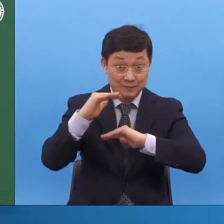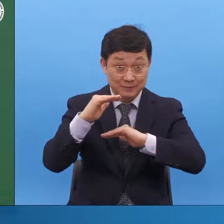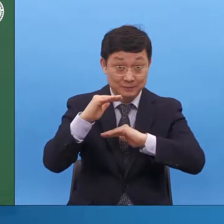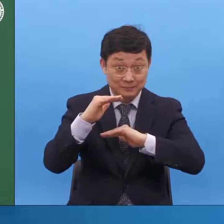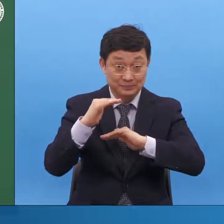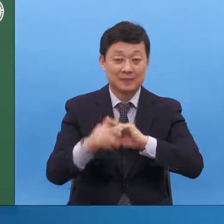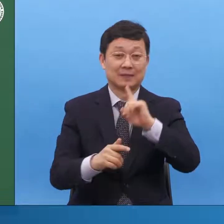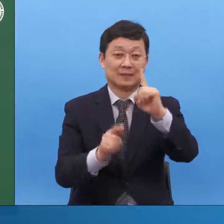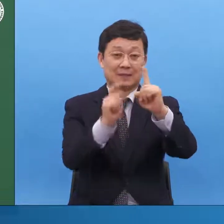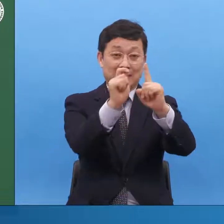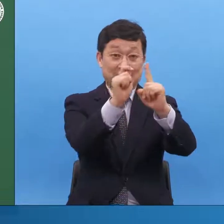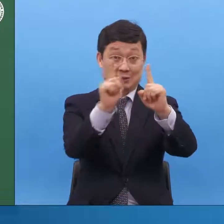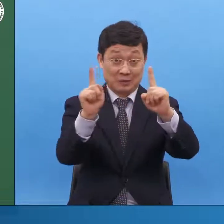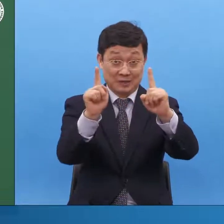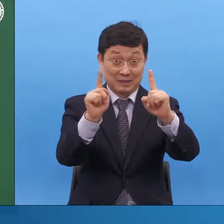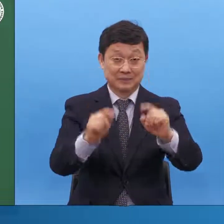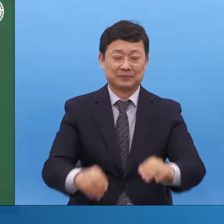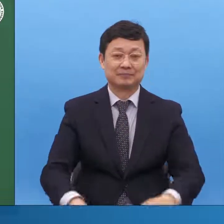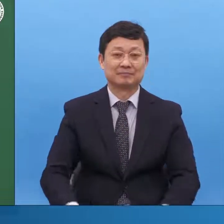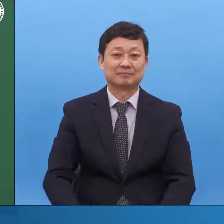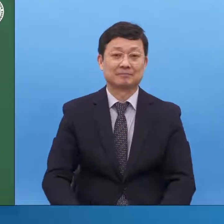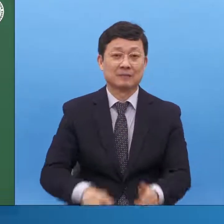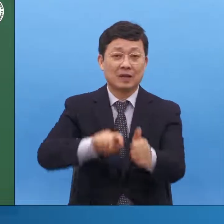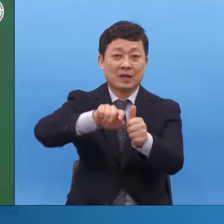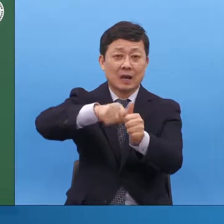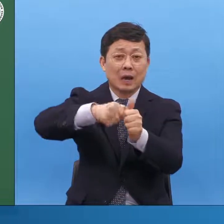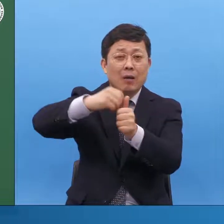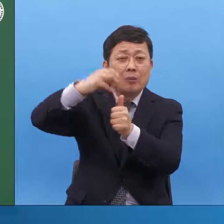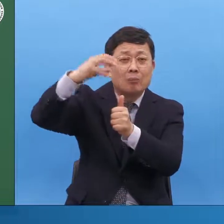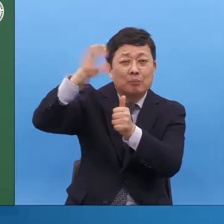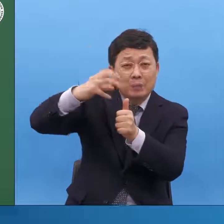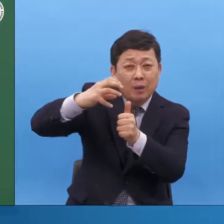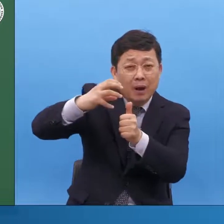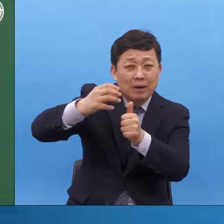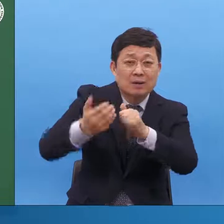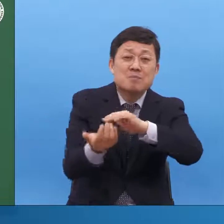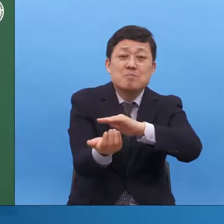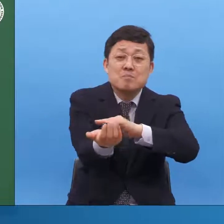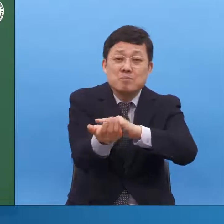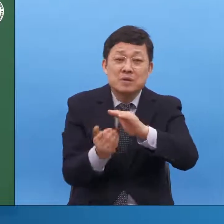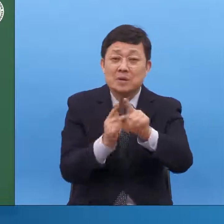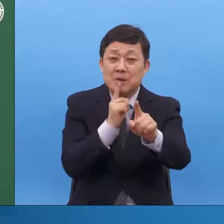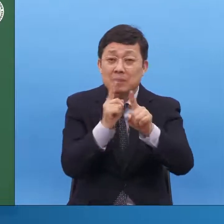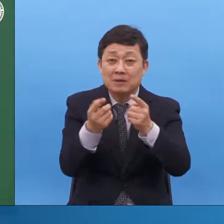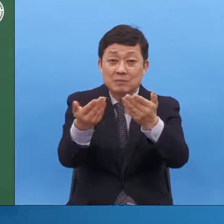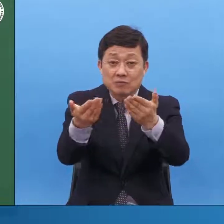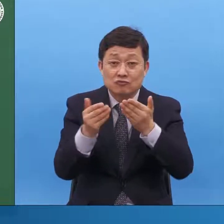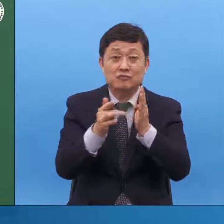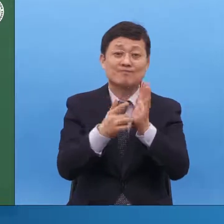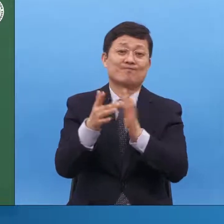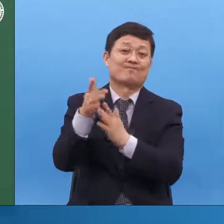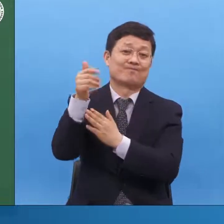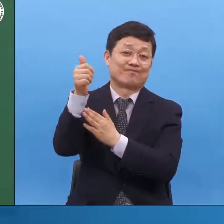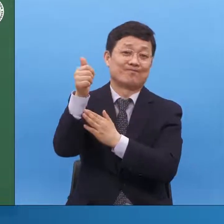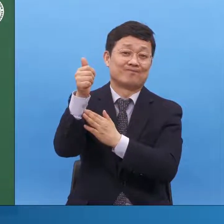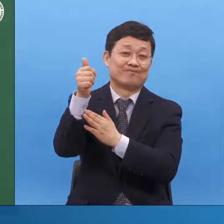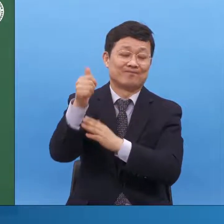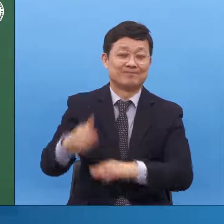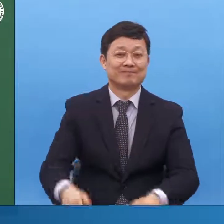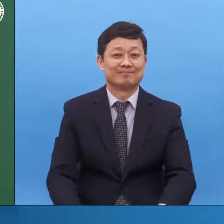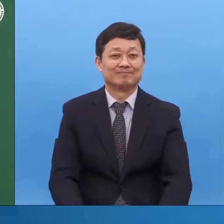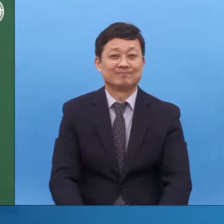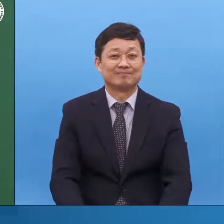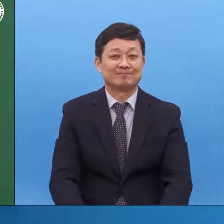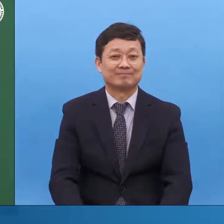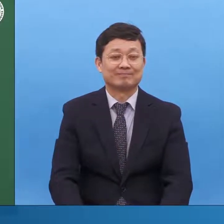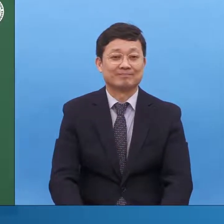일과는 핍박을 말씀하신 예수. 그래서 예수님이 제자내분의 핍박을 얘기했어요. Lecture 1 is Jesus who spoke of persecution. He